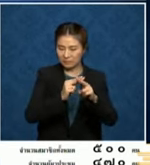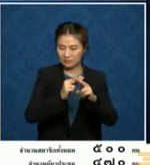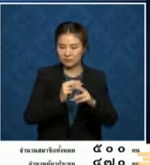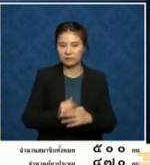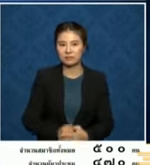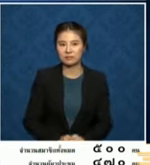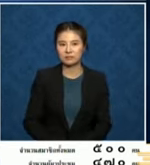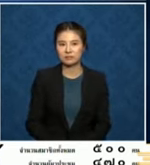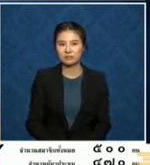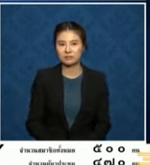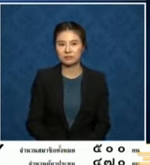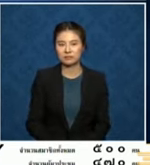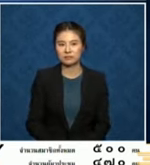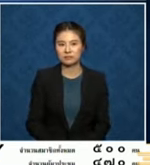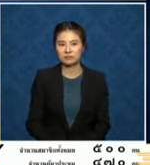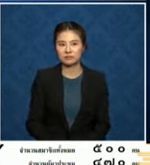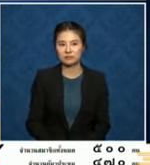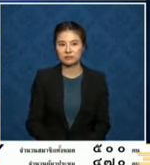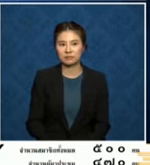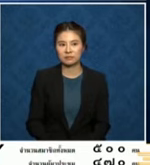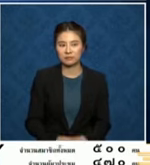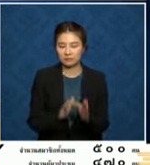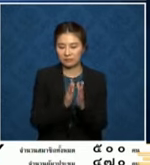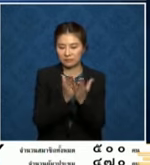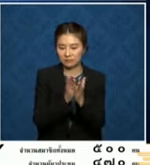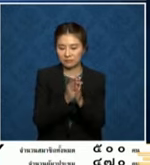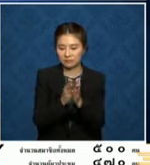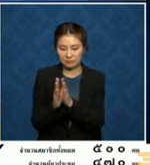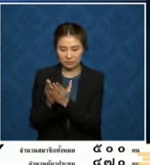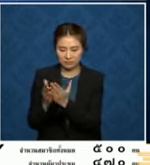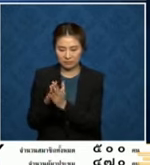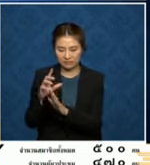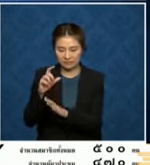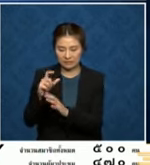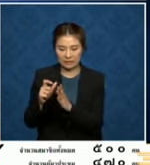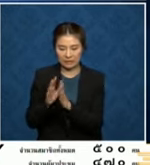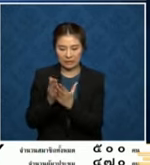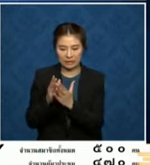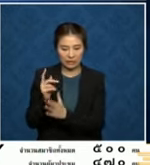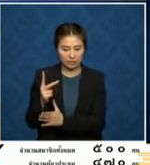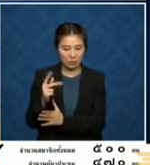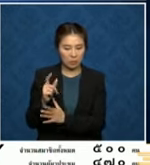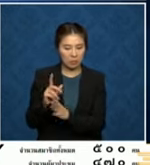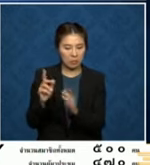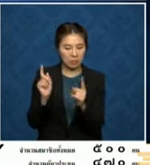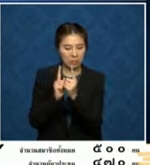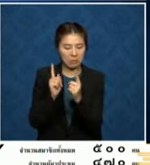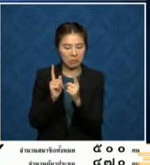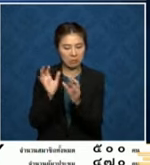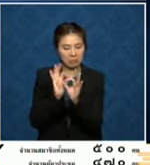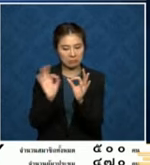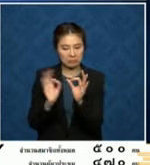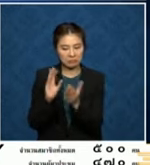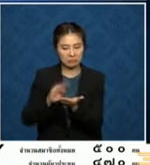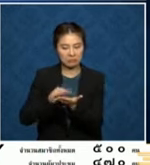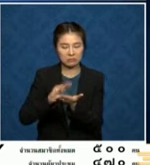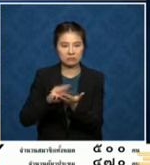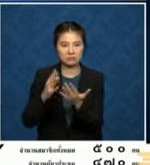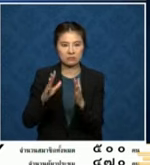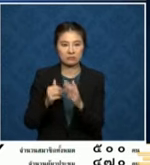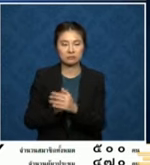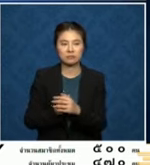ม่เห็นในเล่มขาวคาดแดงตัวที่2นะครับจ้